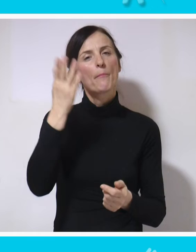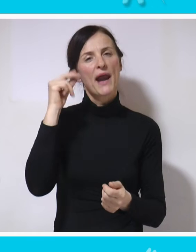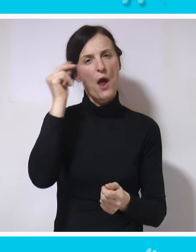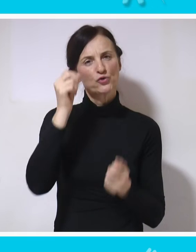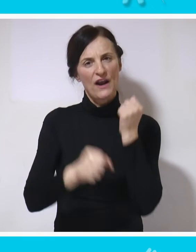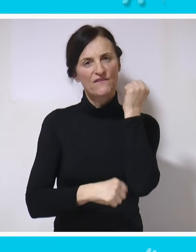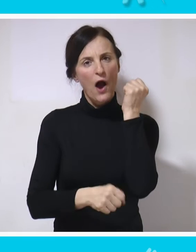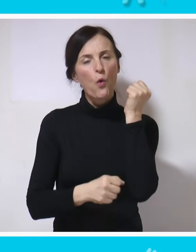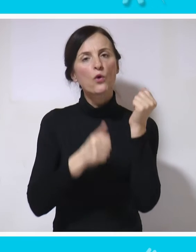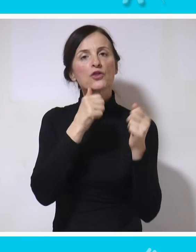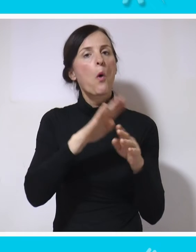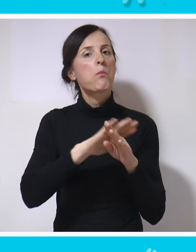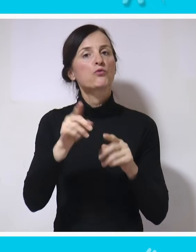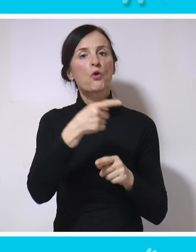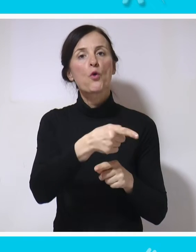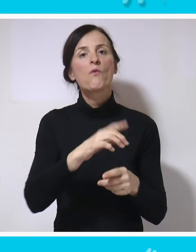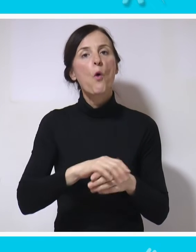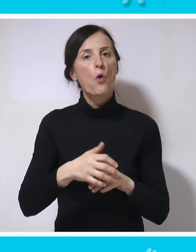i upotpunjuju uslugu. Znači, pored